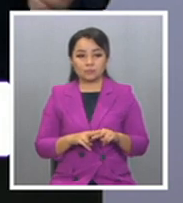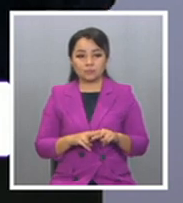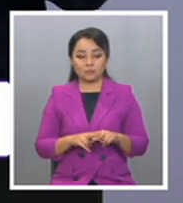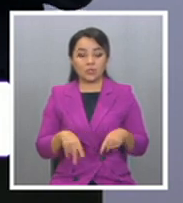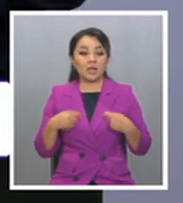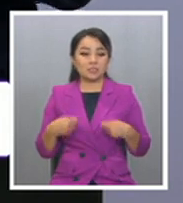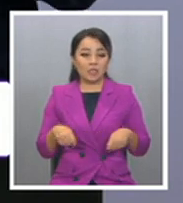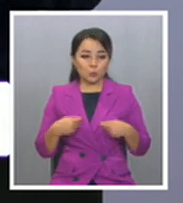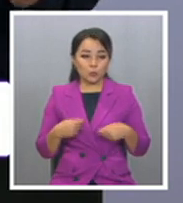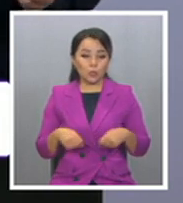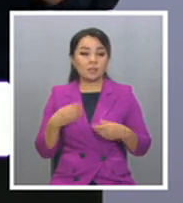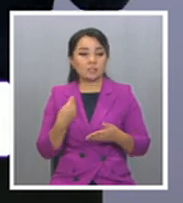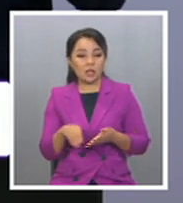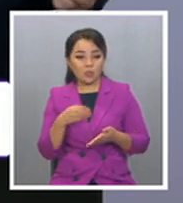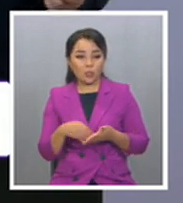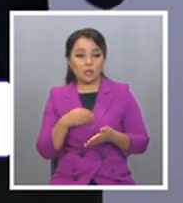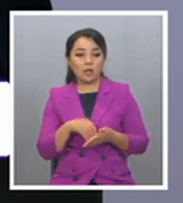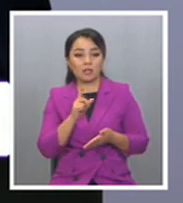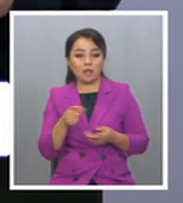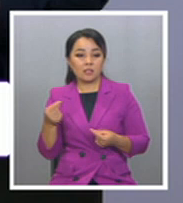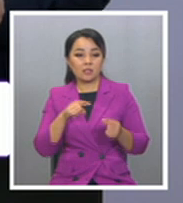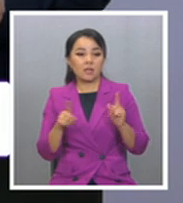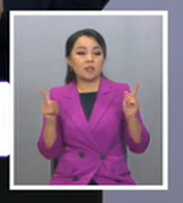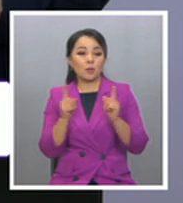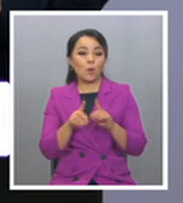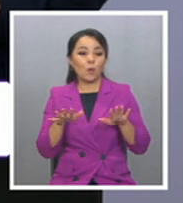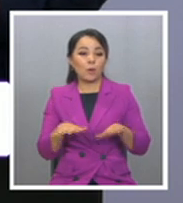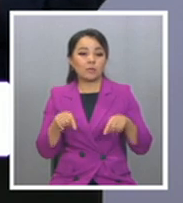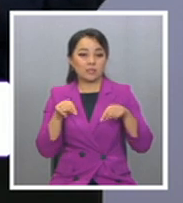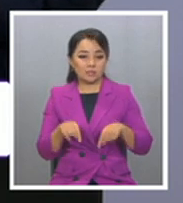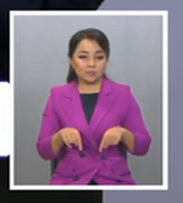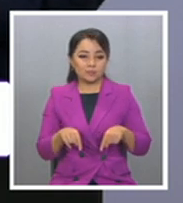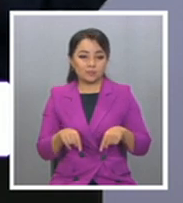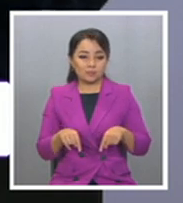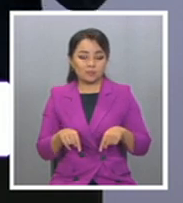сатушылар мен сатып алушылардың кездесетін орны.